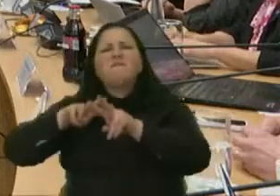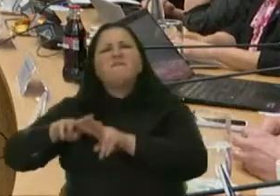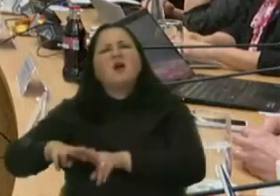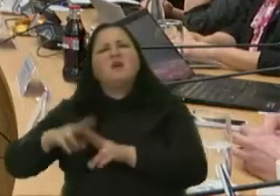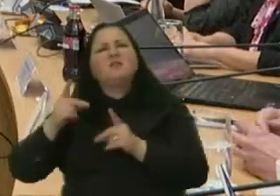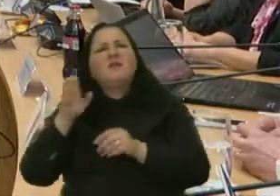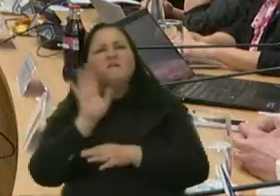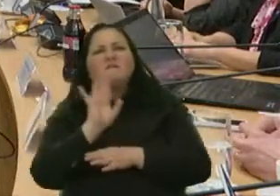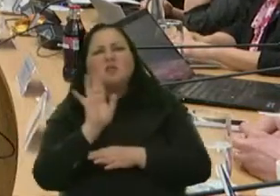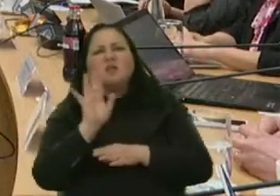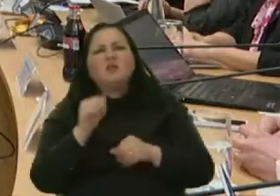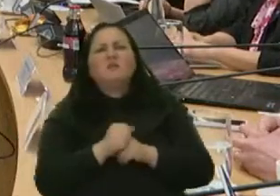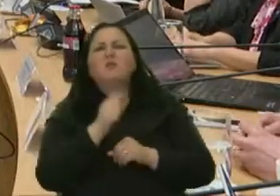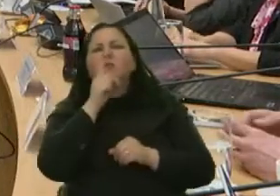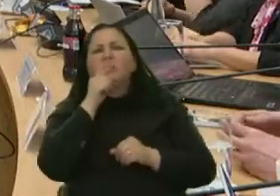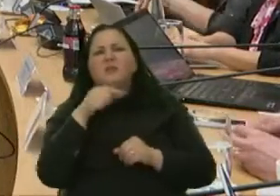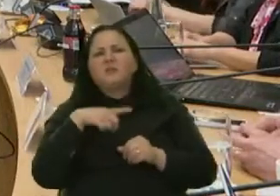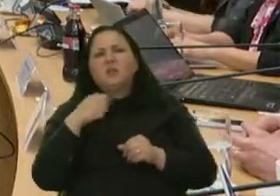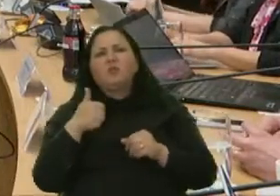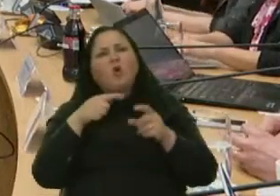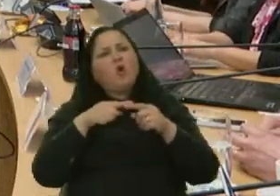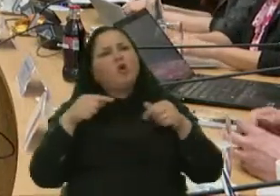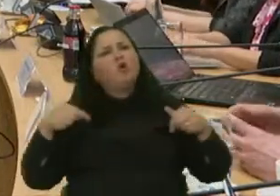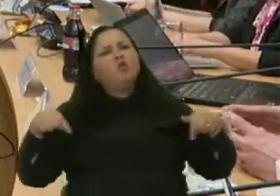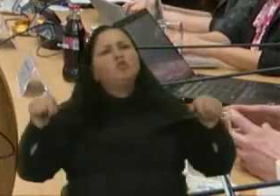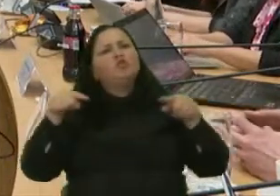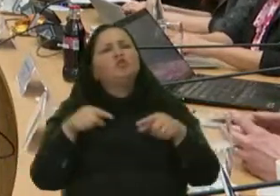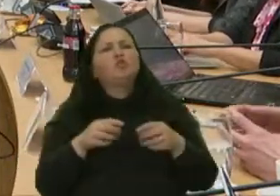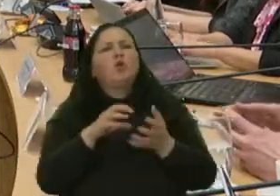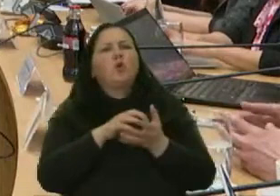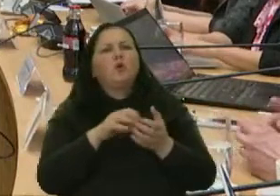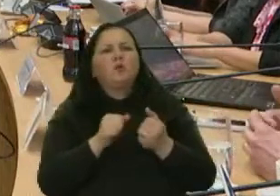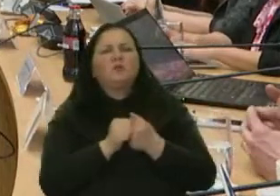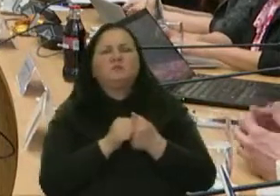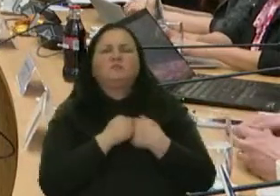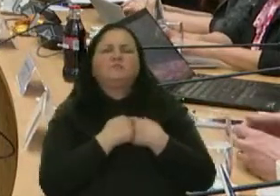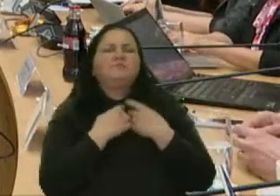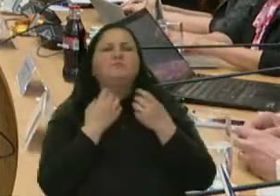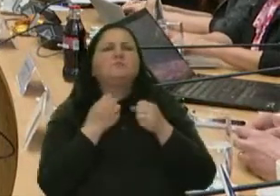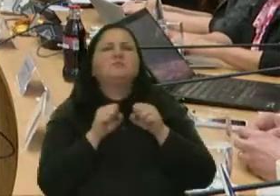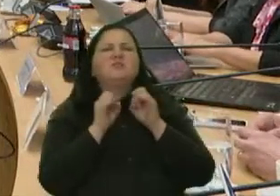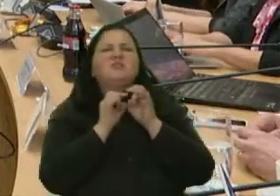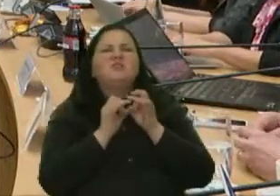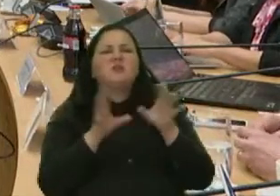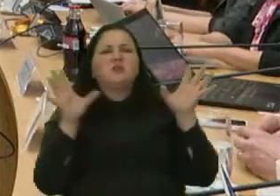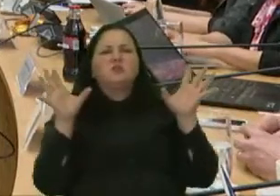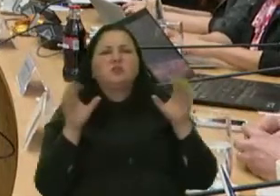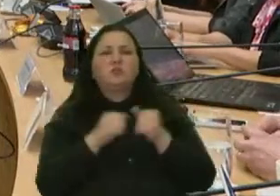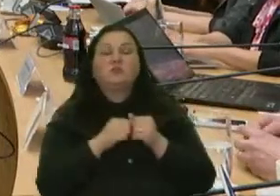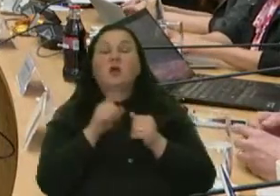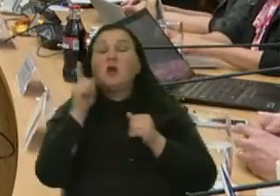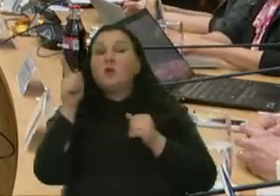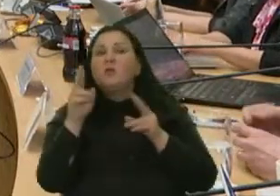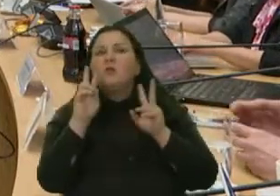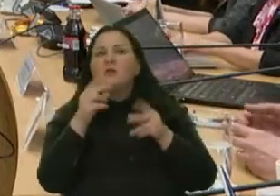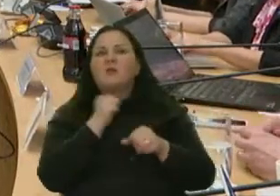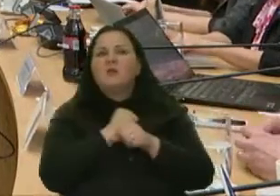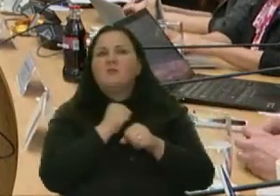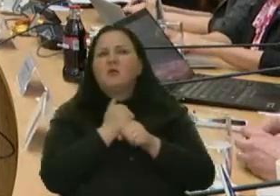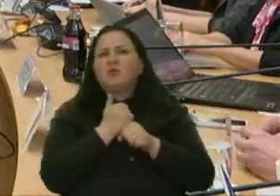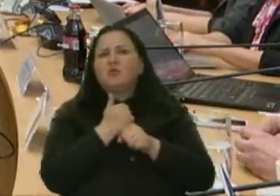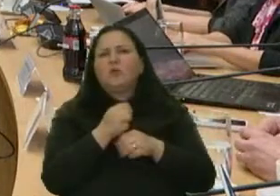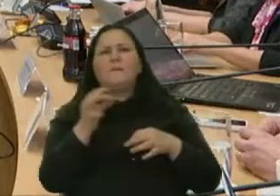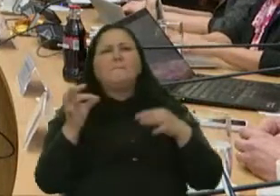este într o zonă execrabilă după părerea mea acolo ar trebui făcut un master